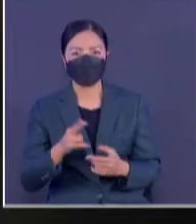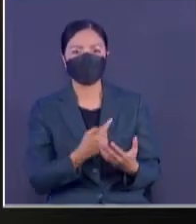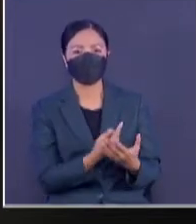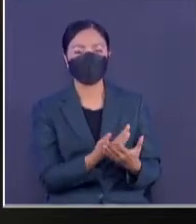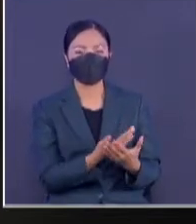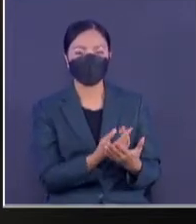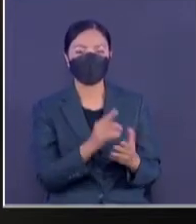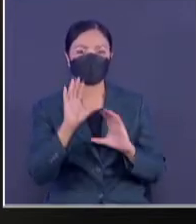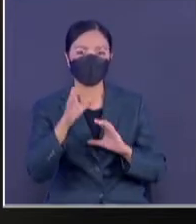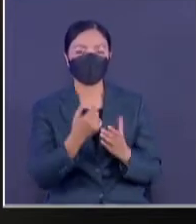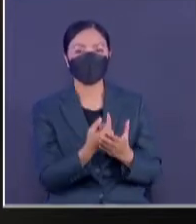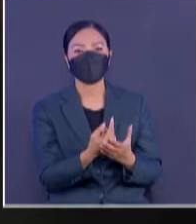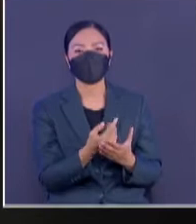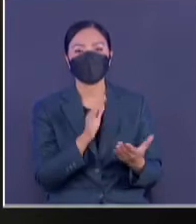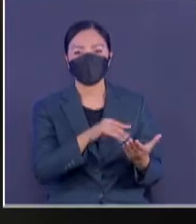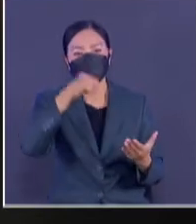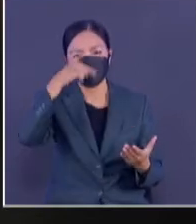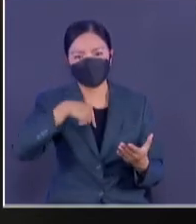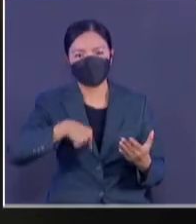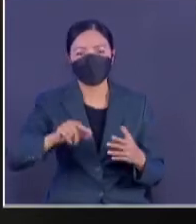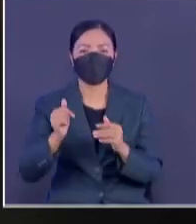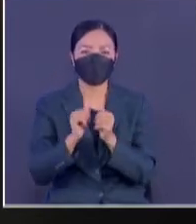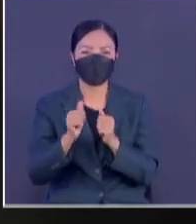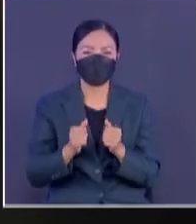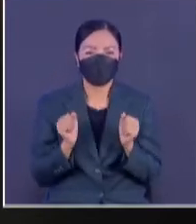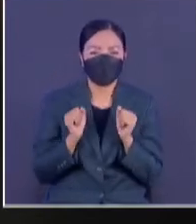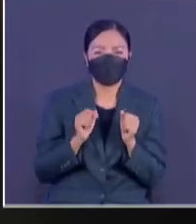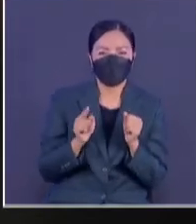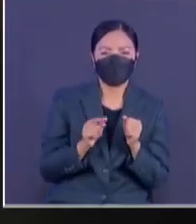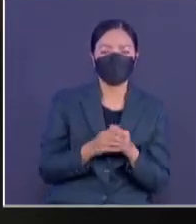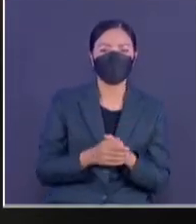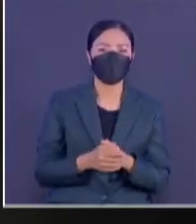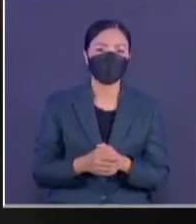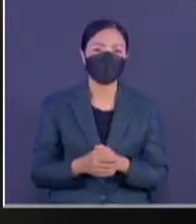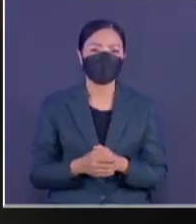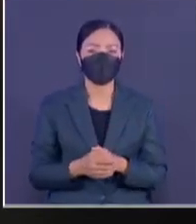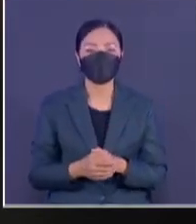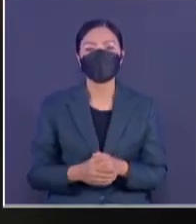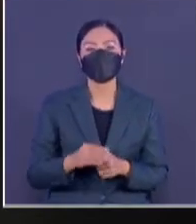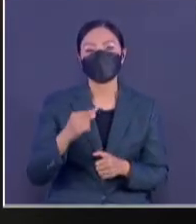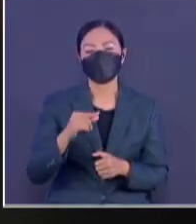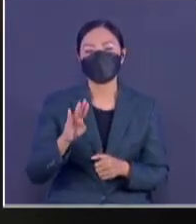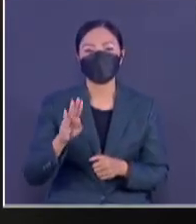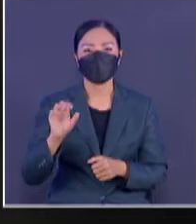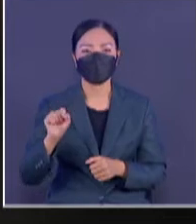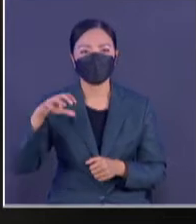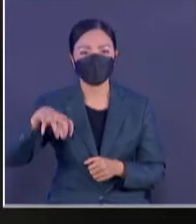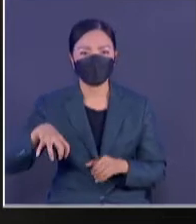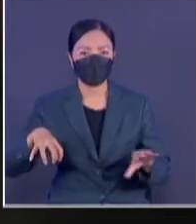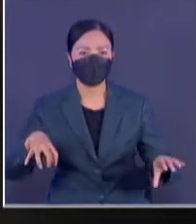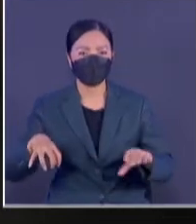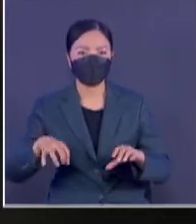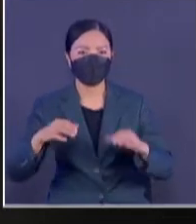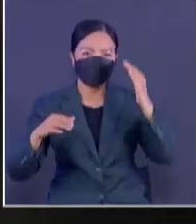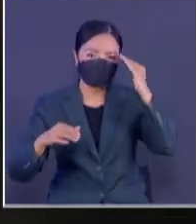ค่ะสำหรับร่างทรงเนี่ยเป็นภาพยนตร์แนวสยองขวัญจากค่ายหนังไทยคุณภาพอย่าง GDH นะคะร่วมทุนสร้างกับ Showbox จากเกาห